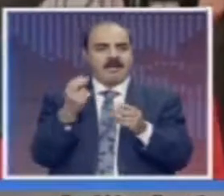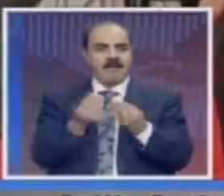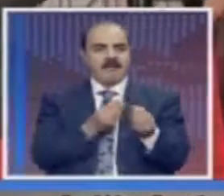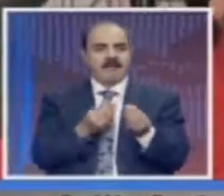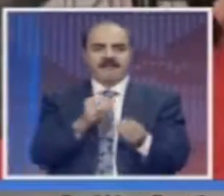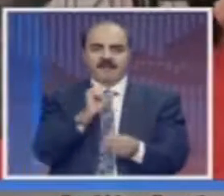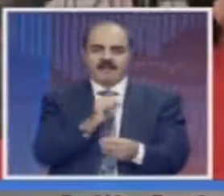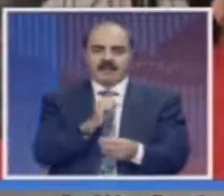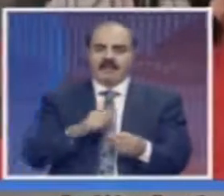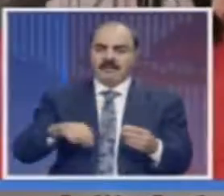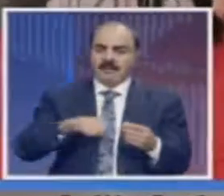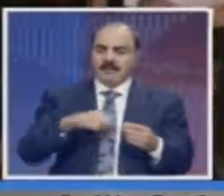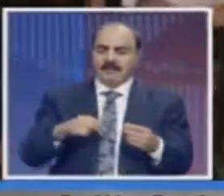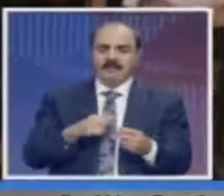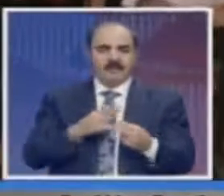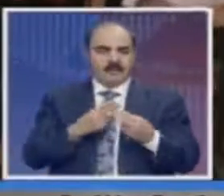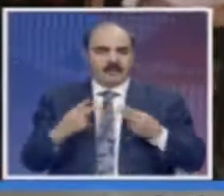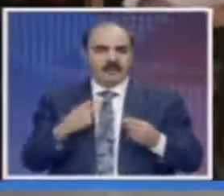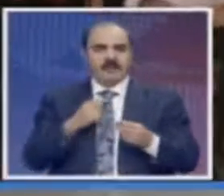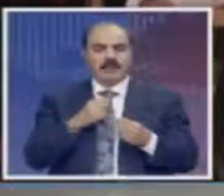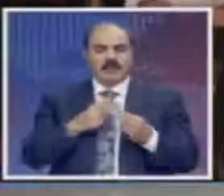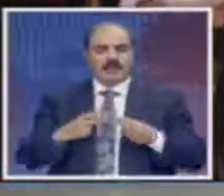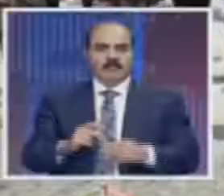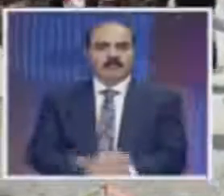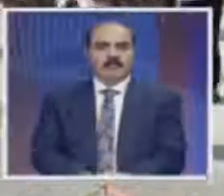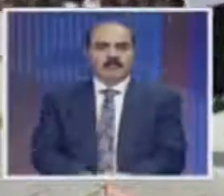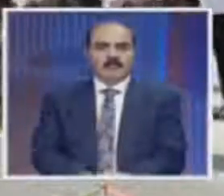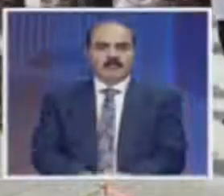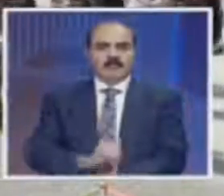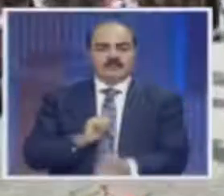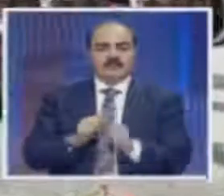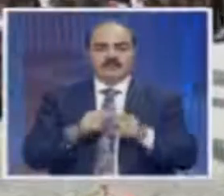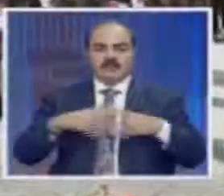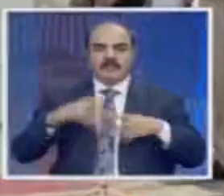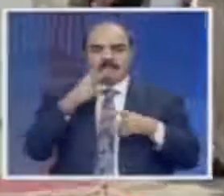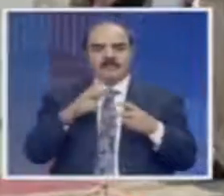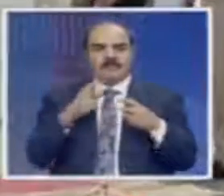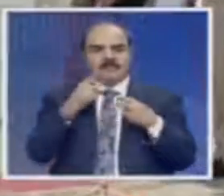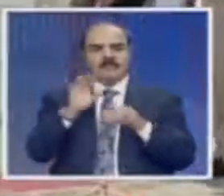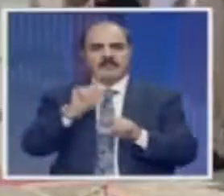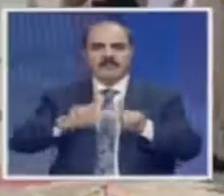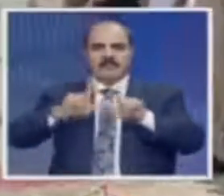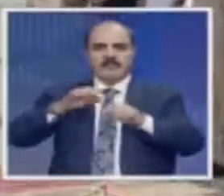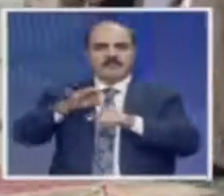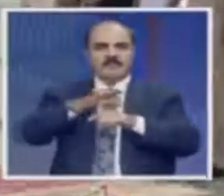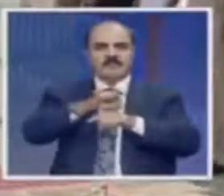لتقديم العروض الفنية والموسيقية والغنائية. حضر مراسم الافتتاح عدد من قادة